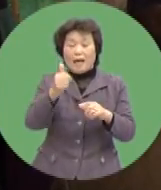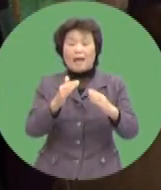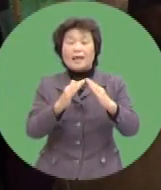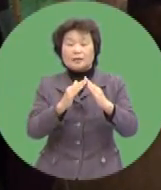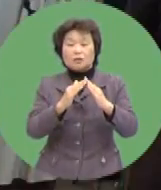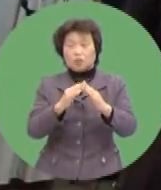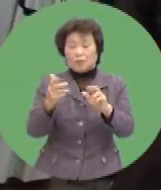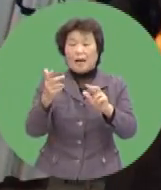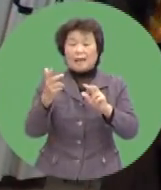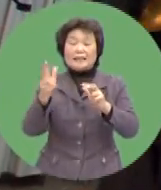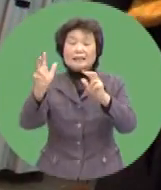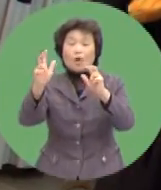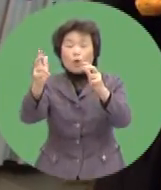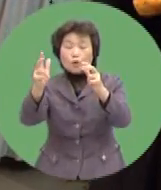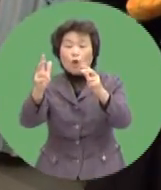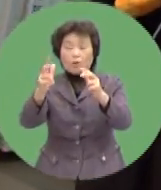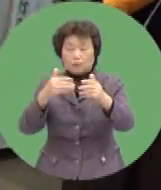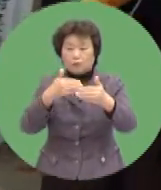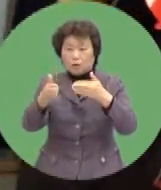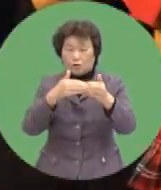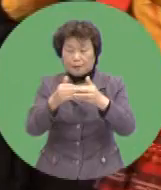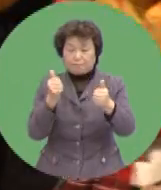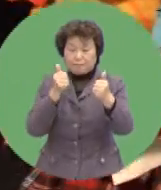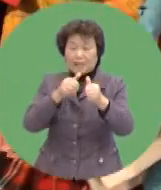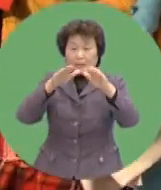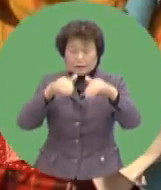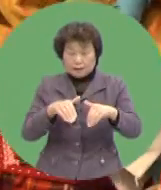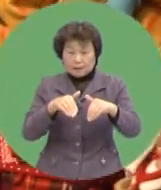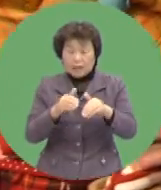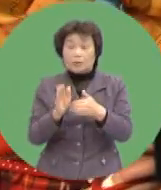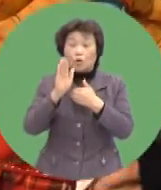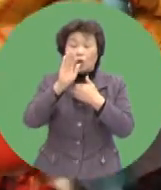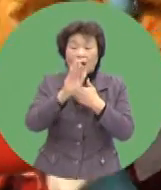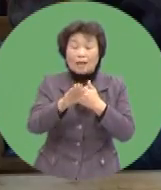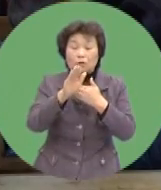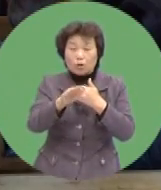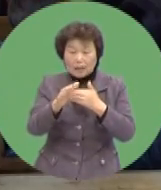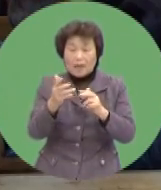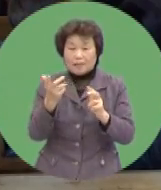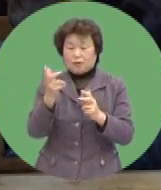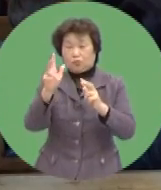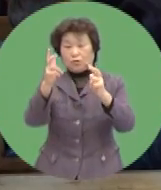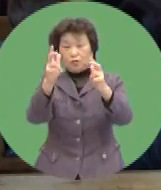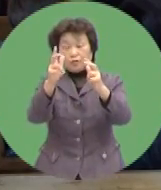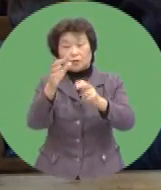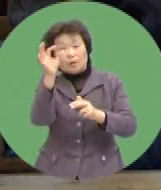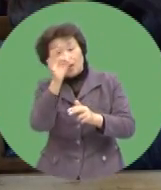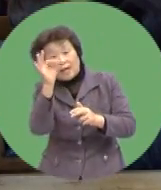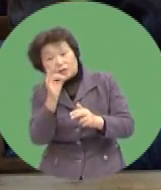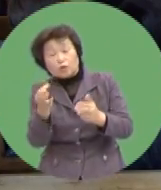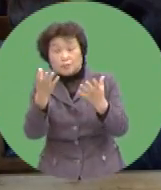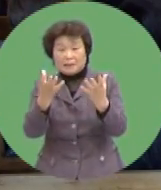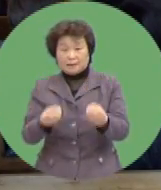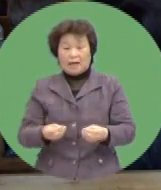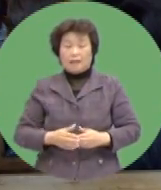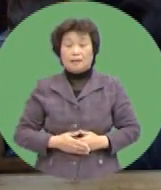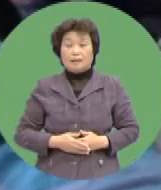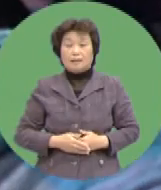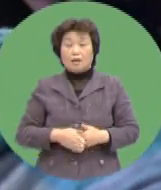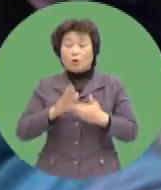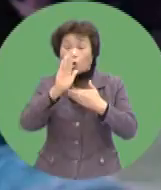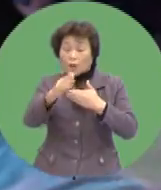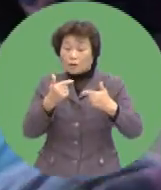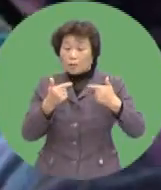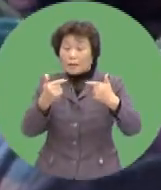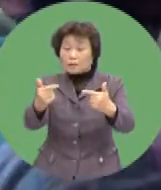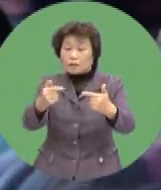浄瑠璃の人形使いにチャレンジした後、京成阿波の鳴門巡礼歌の段を鑑賞。この後